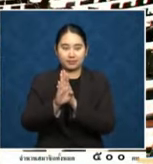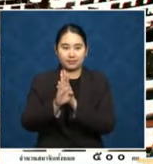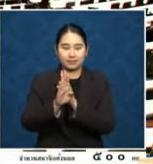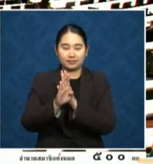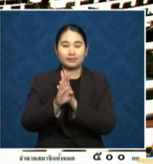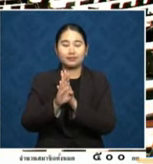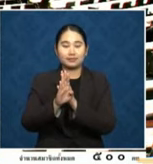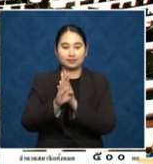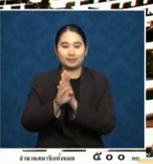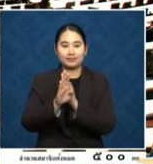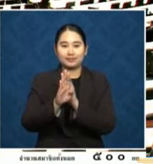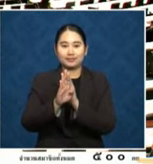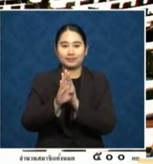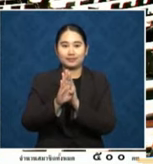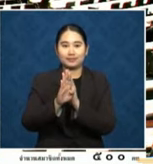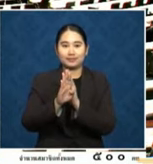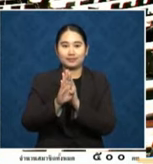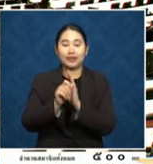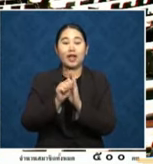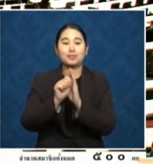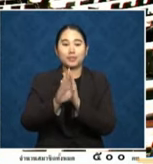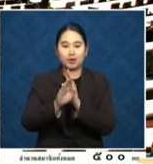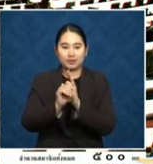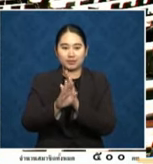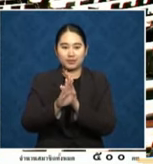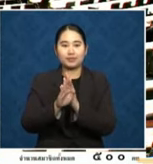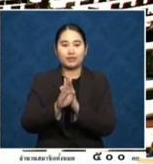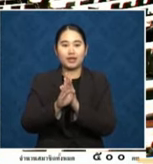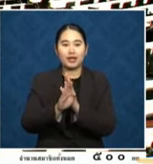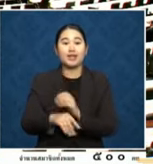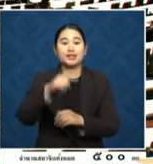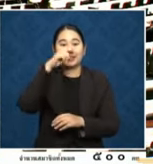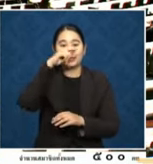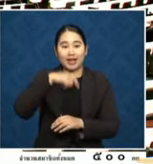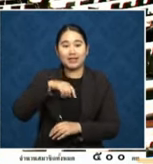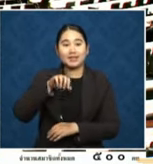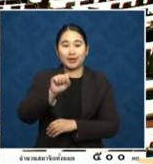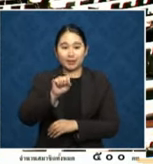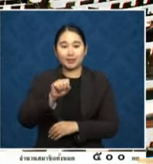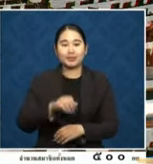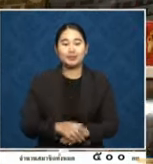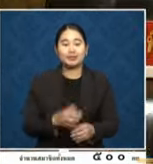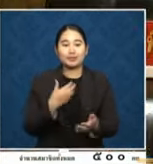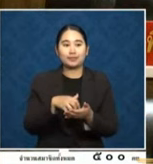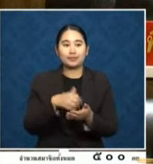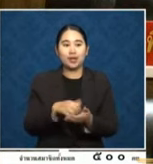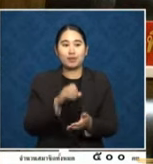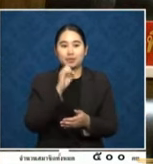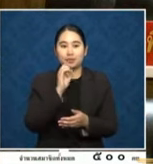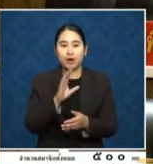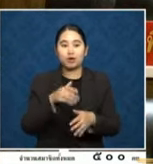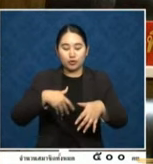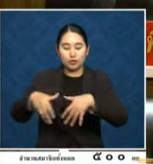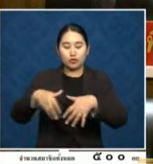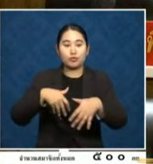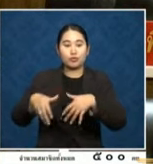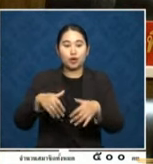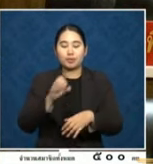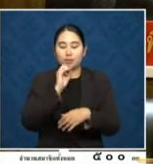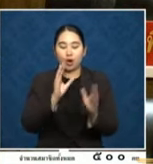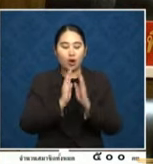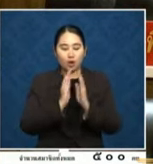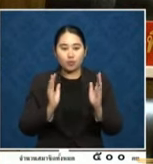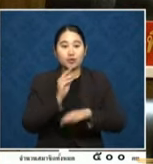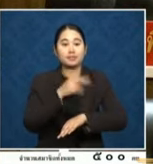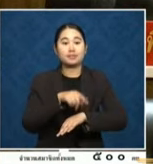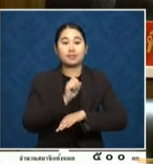รวดอำเภอบุญทลีกอำเภอสิรินธรเฉพาะตำบลโนนก่อพรรคไทยสร้างไทยก่อนอื่นดิฉันขอขอบและพี่น้องชาวเขต9ขอขอบคุณท่าน